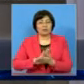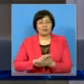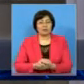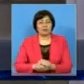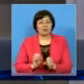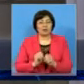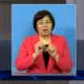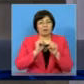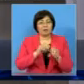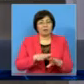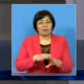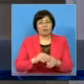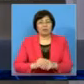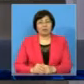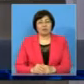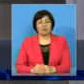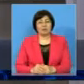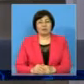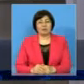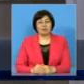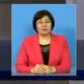Причем сбрасываем мы мусорный контейнер, но никак просто не на улицу.